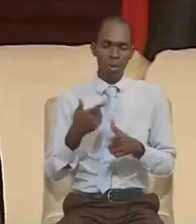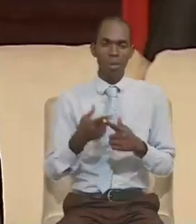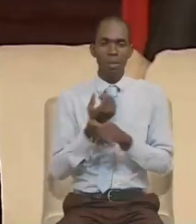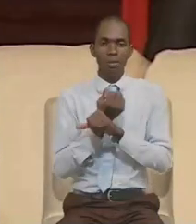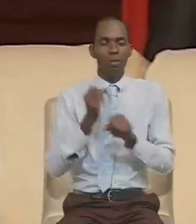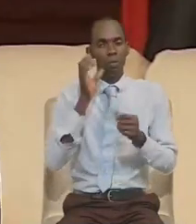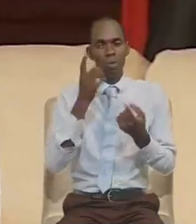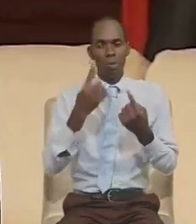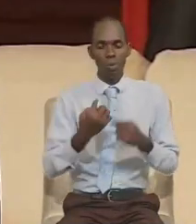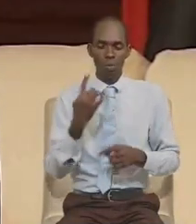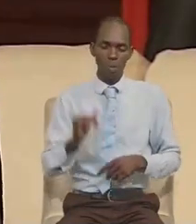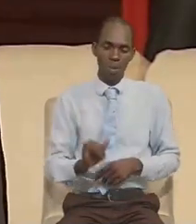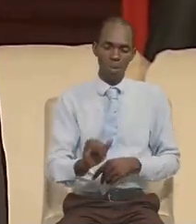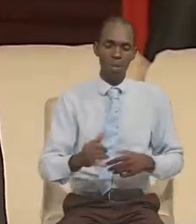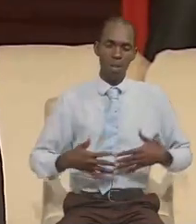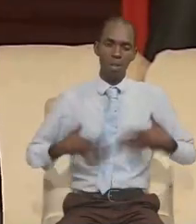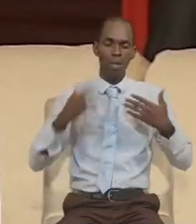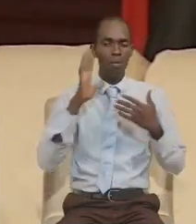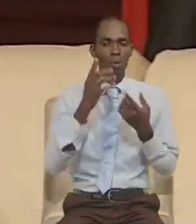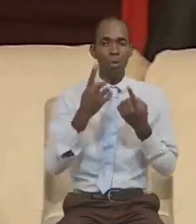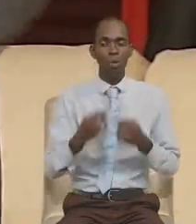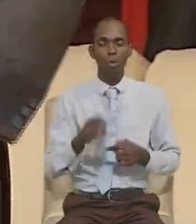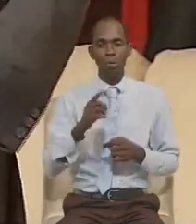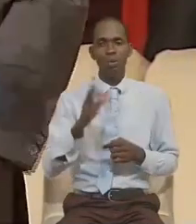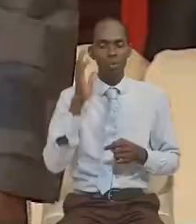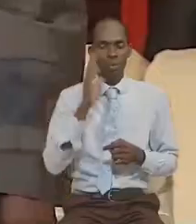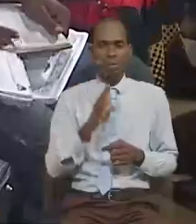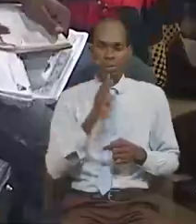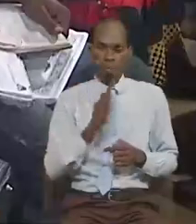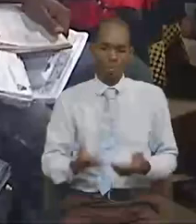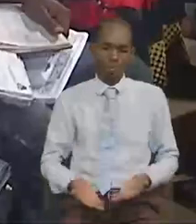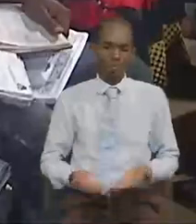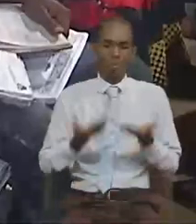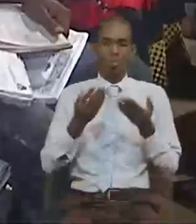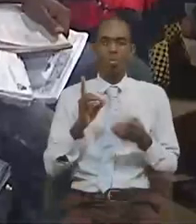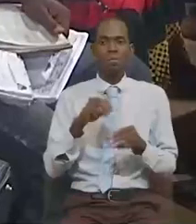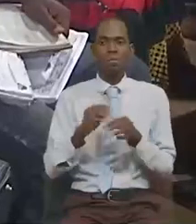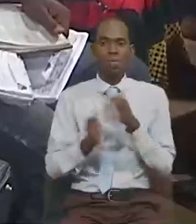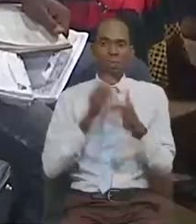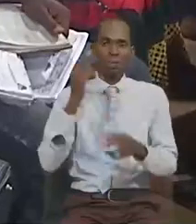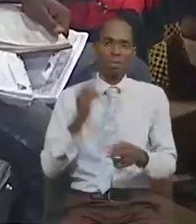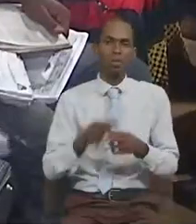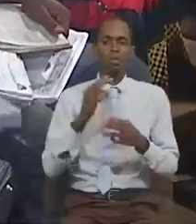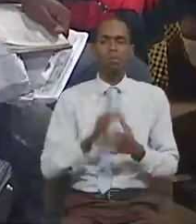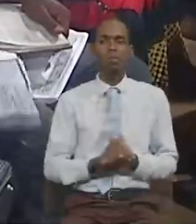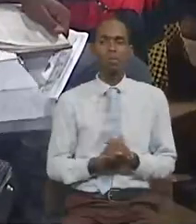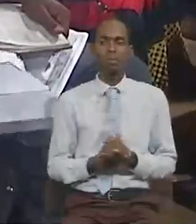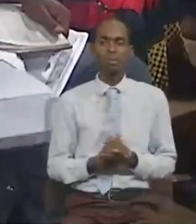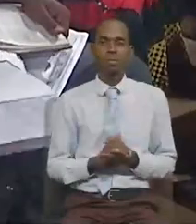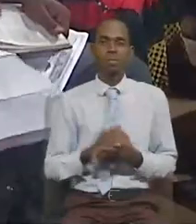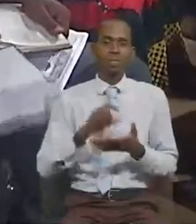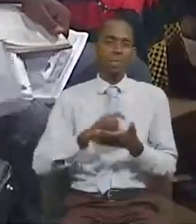vie éternelle viendra et vous serez ramenés à la vie au nom de Jésus. Verset 2,